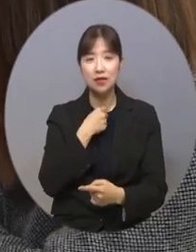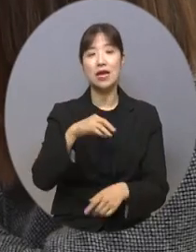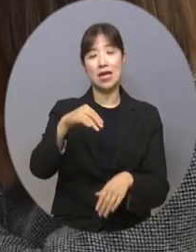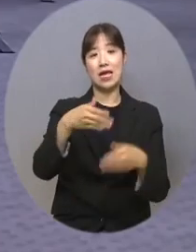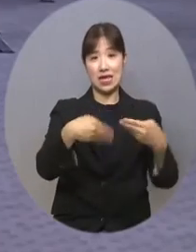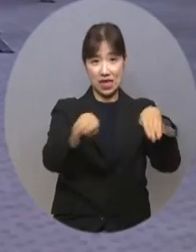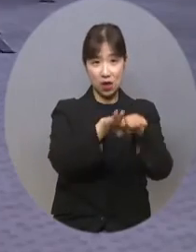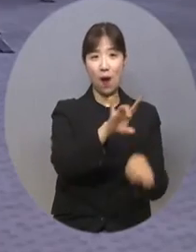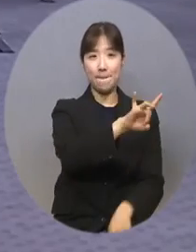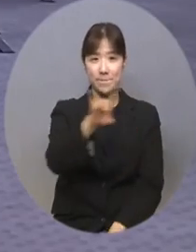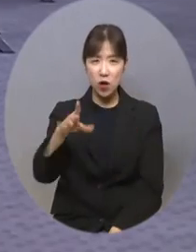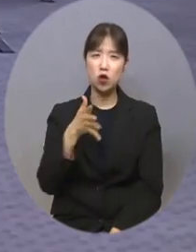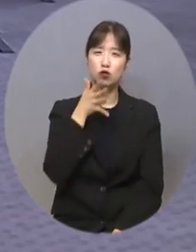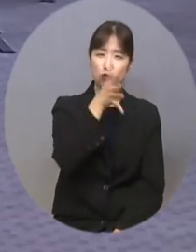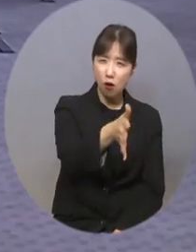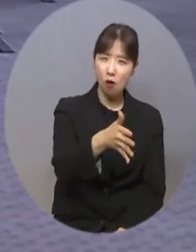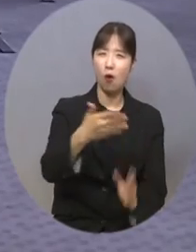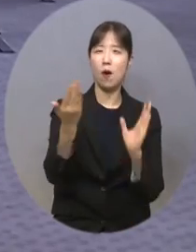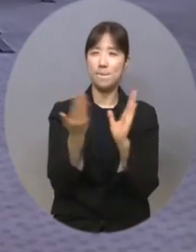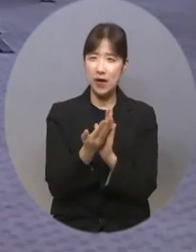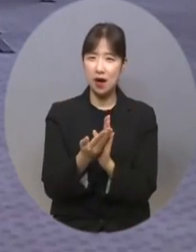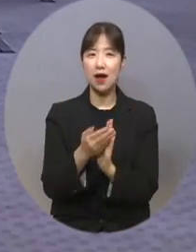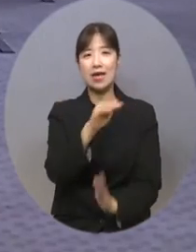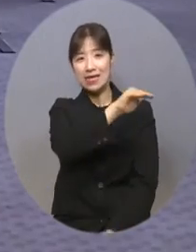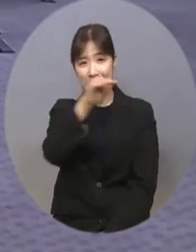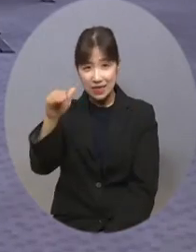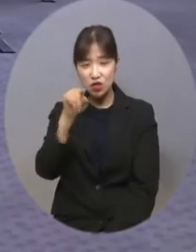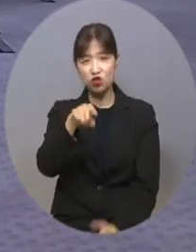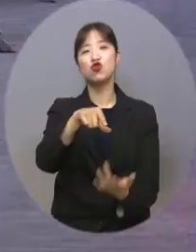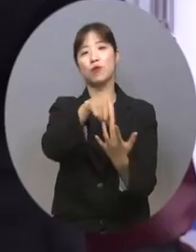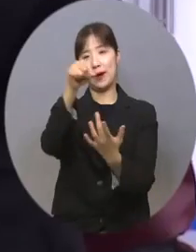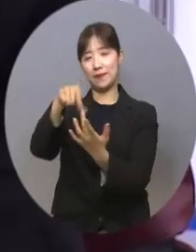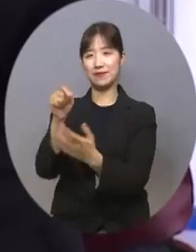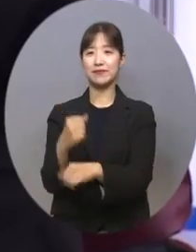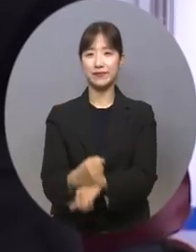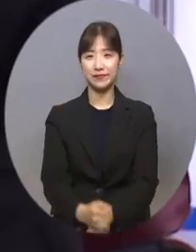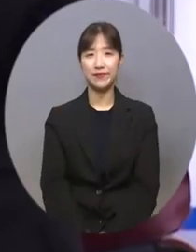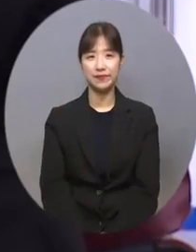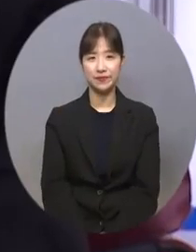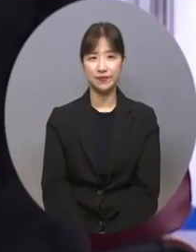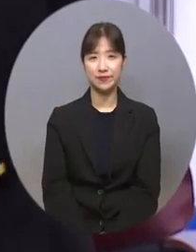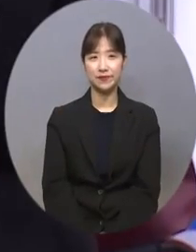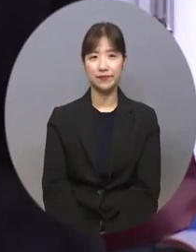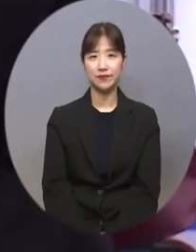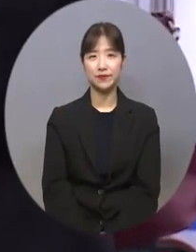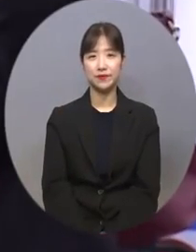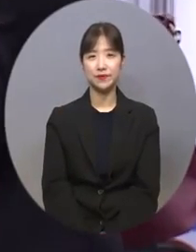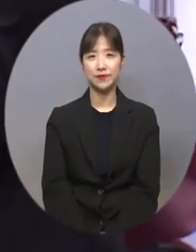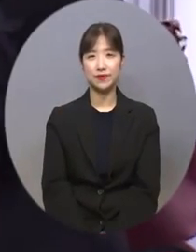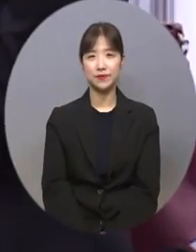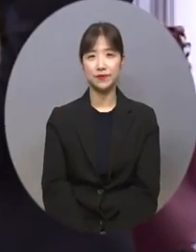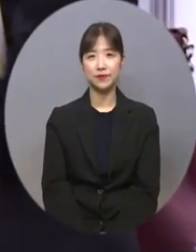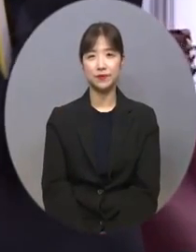* 전공 직무 적합도 등 기준을 바탕으로 선발할 예정입니다 복지 tv 뉴스 d 가 아닙니다